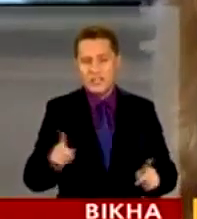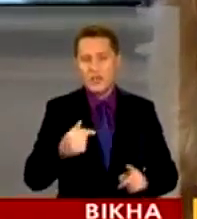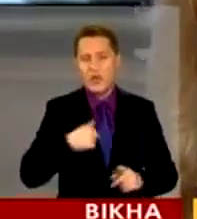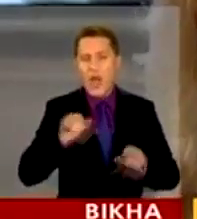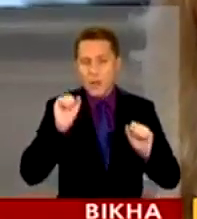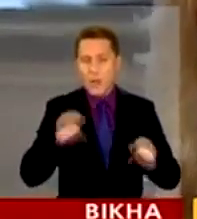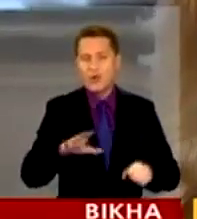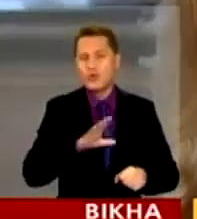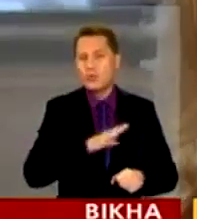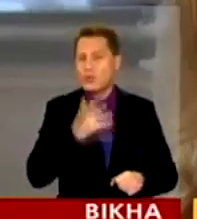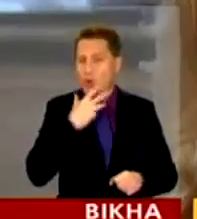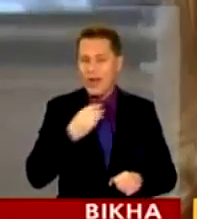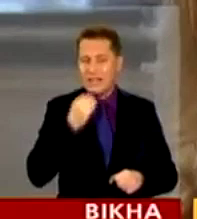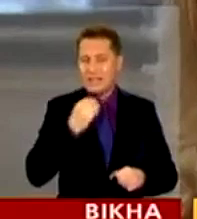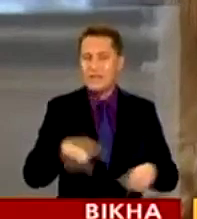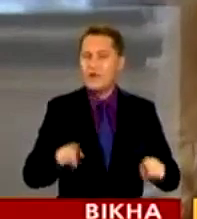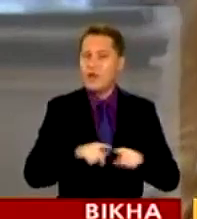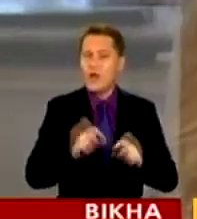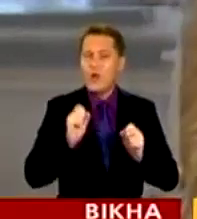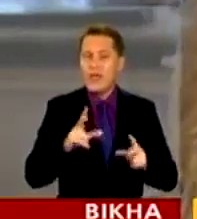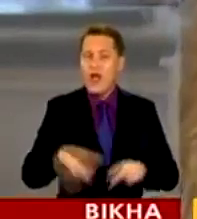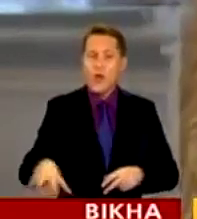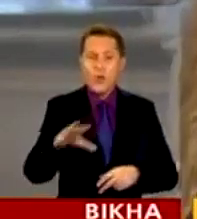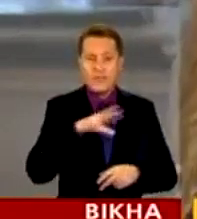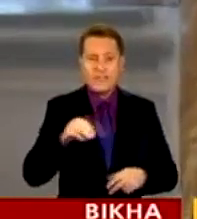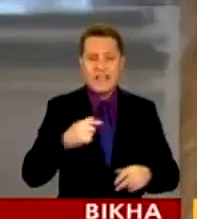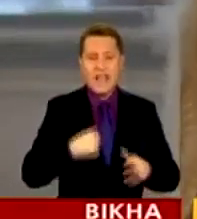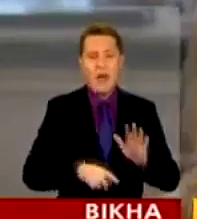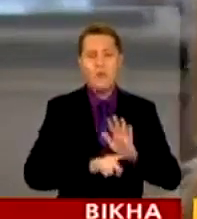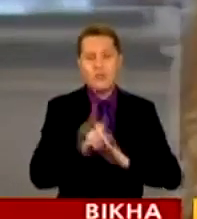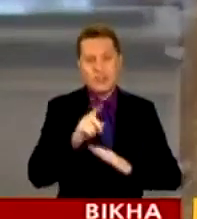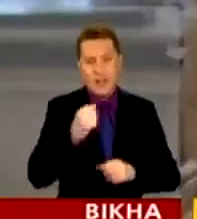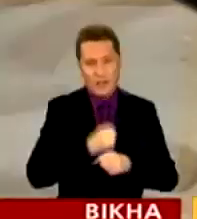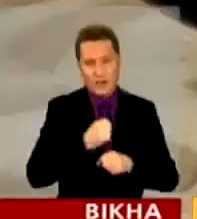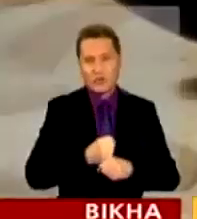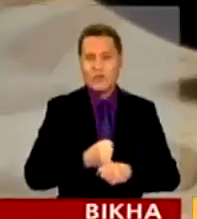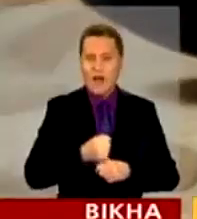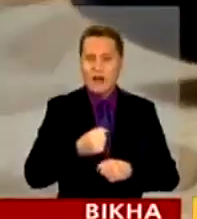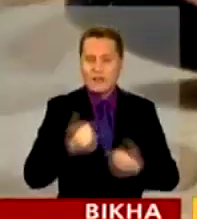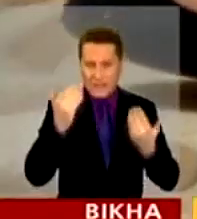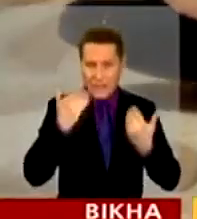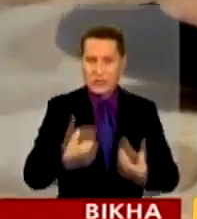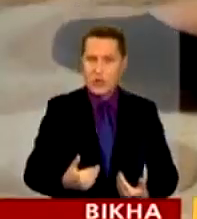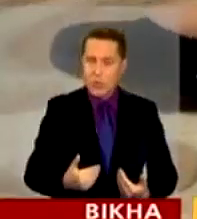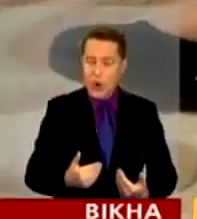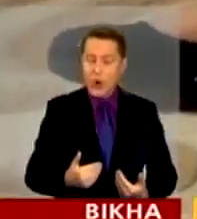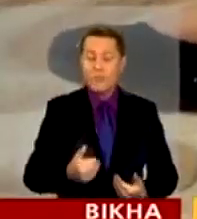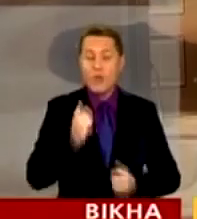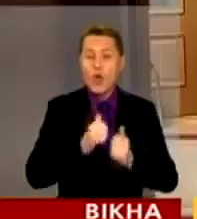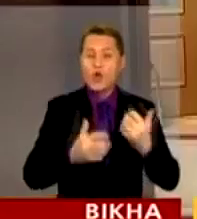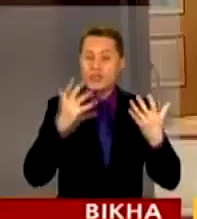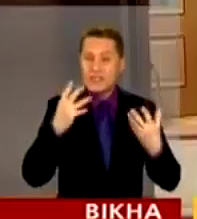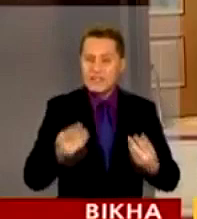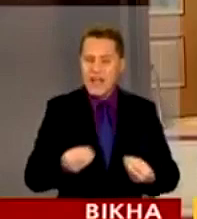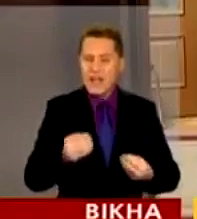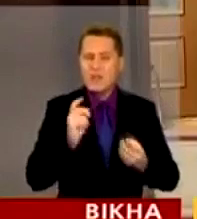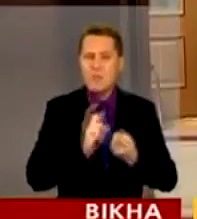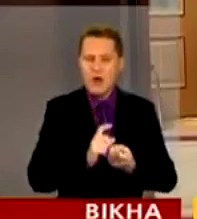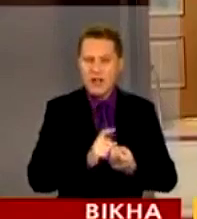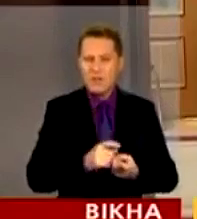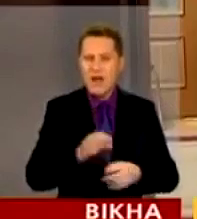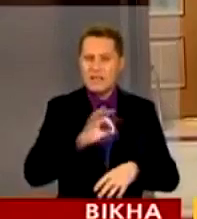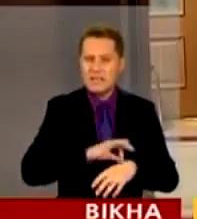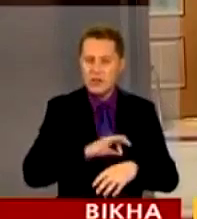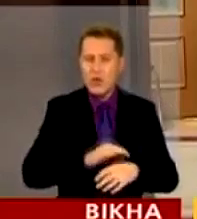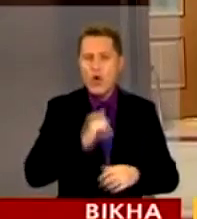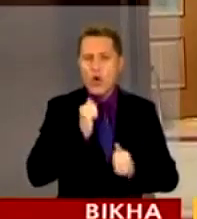можу бути красивою, такою, як усі. Я почала працювати над собою. Кожен день для неї – боротьба з недугою. Кожен